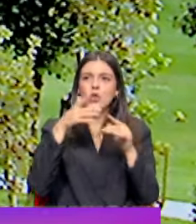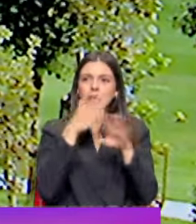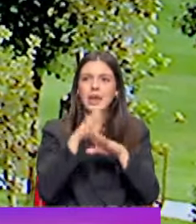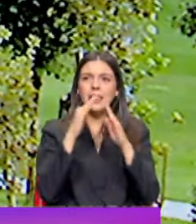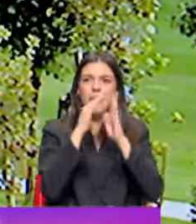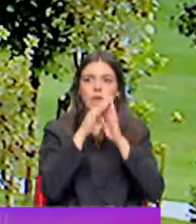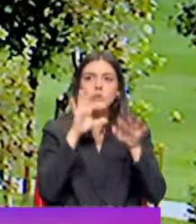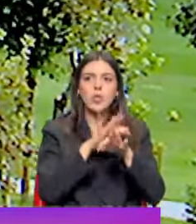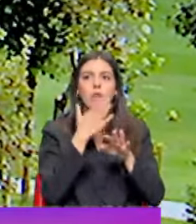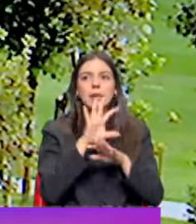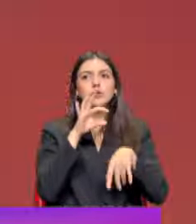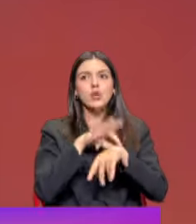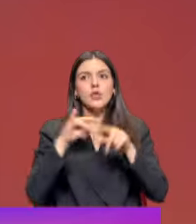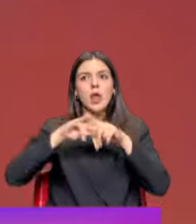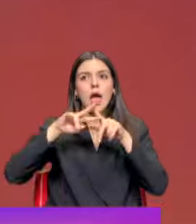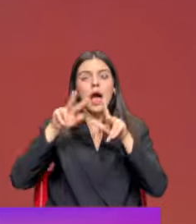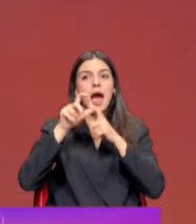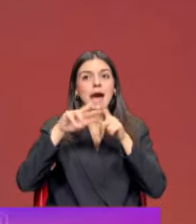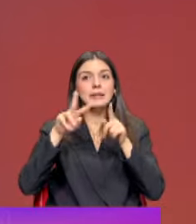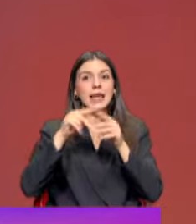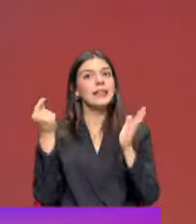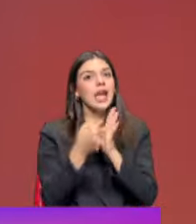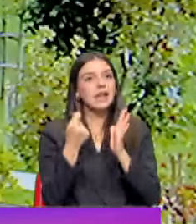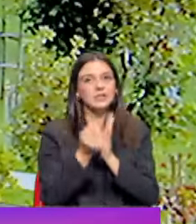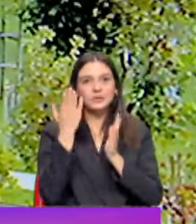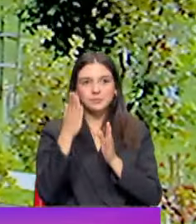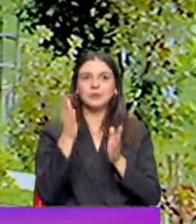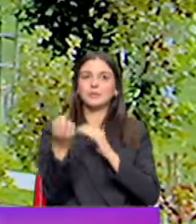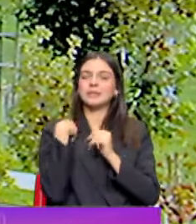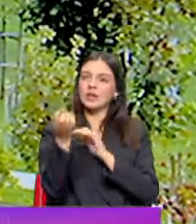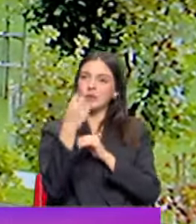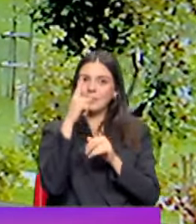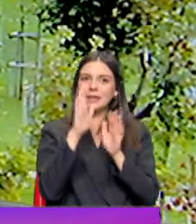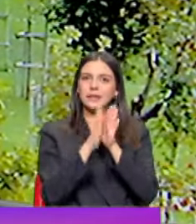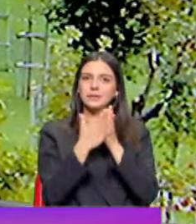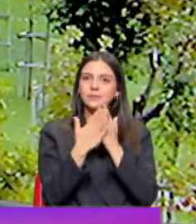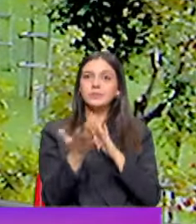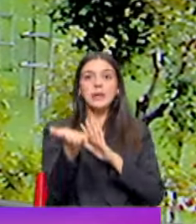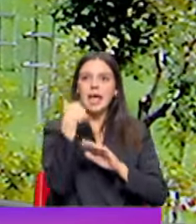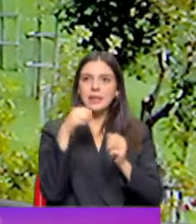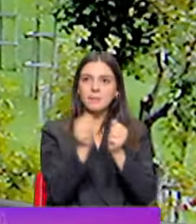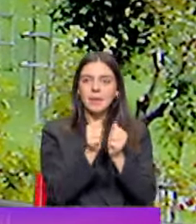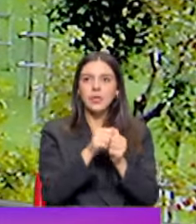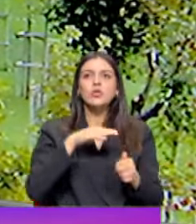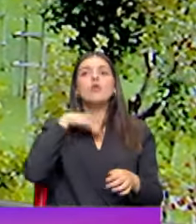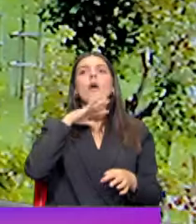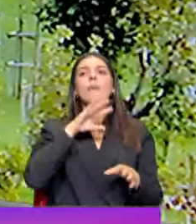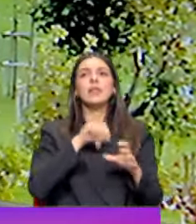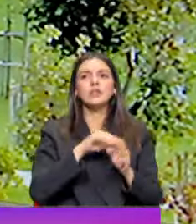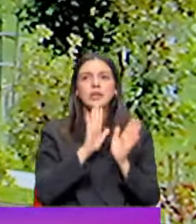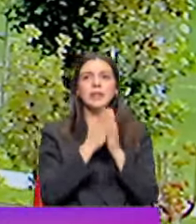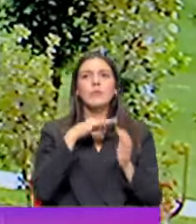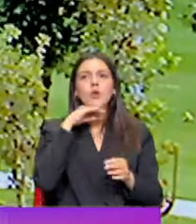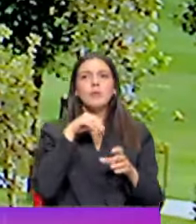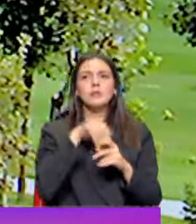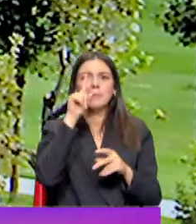Doktor Girmez, Doktor Hasan Hüsnü Eren tarafından kaleme alınıp gönderilmiş bir kitap. Hadi gelin doyamayanlar için, kitaba doymak